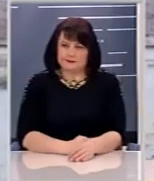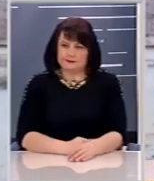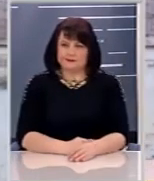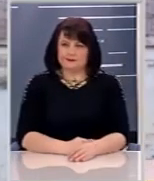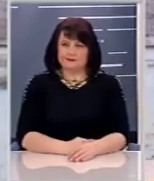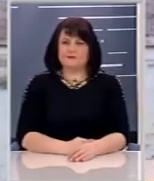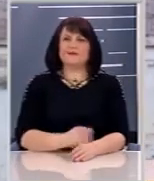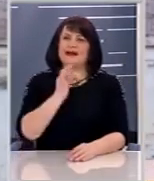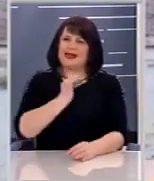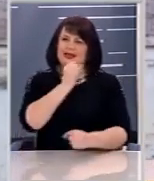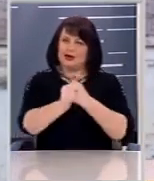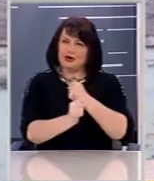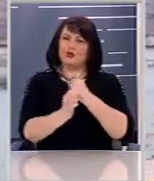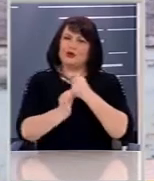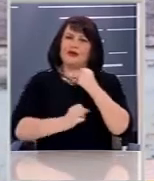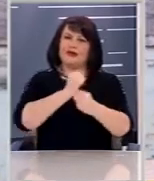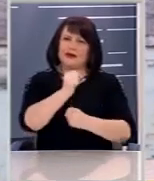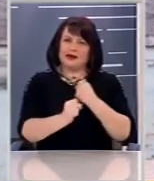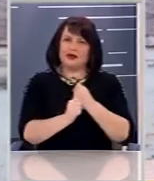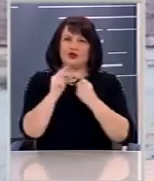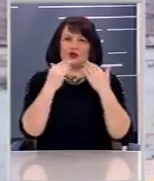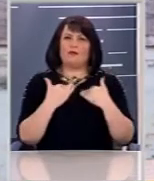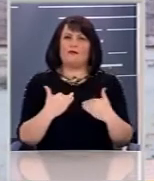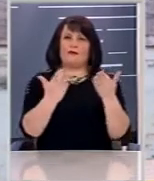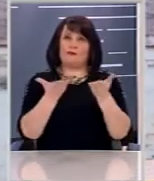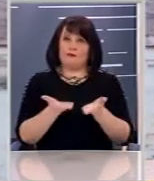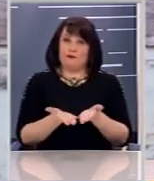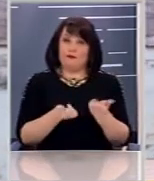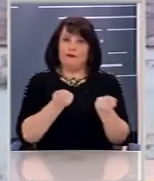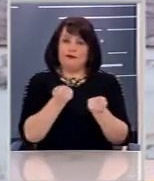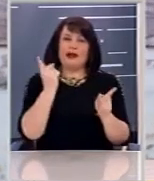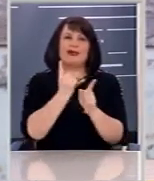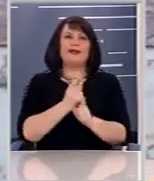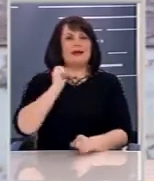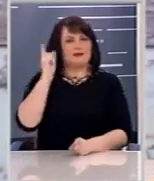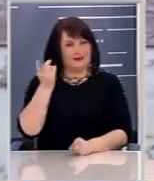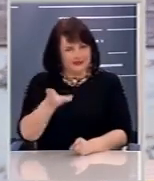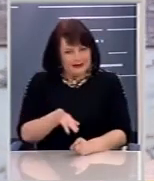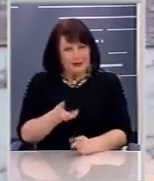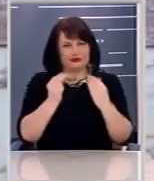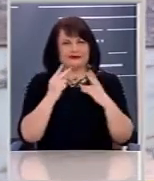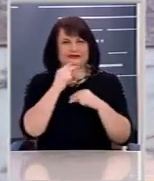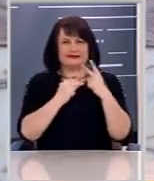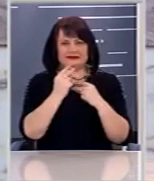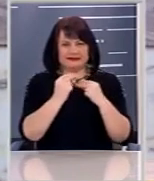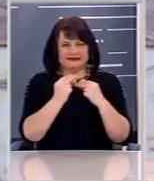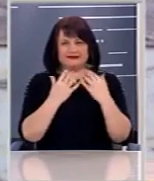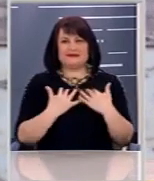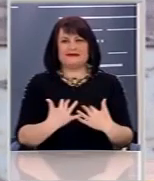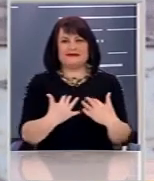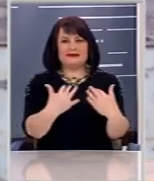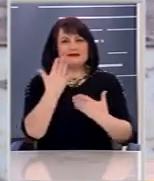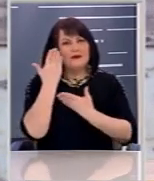Όπως κάθε χρόνο η Βουλή οργανώνει αυτή την ειδική συνεδρίαση για τη Μέρα